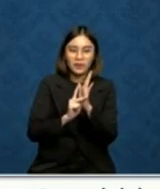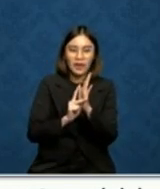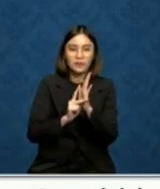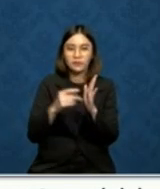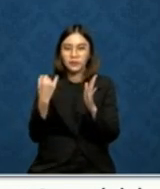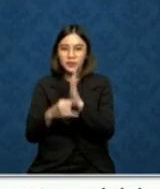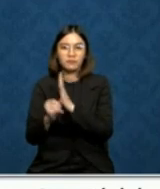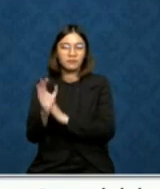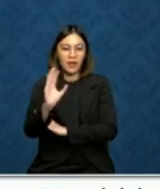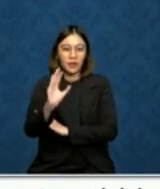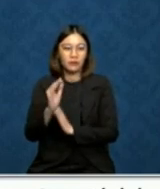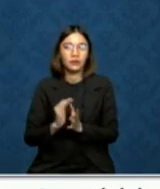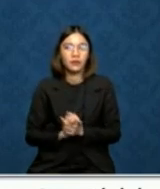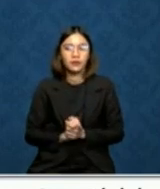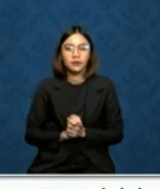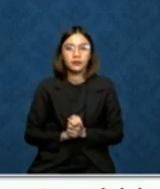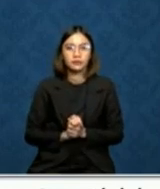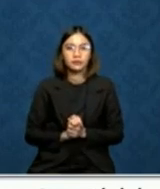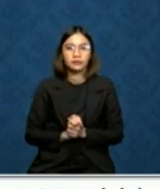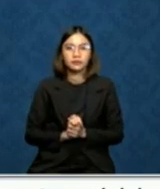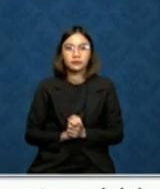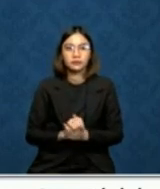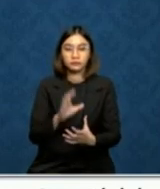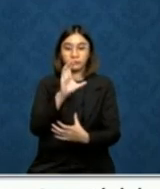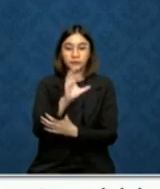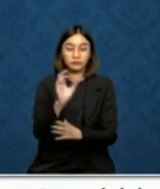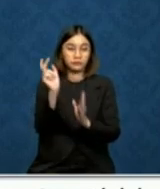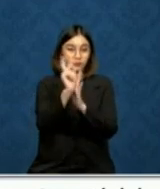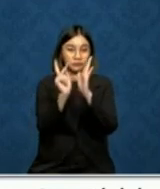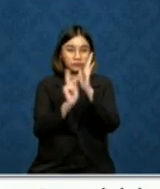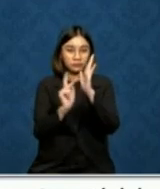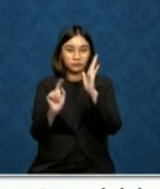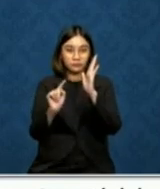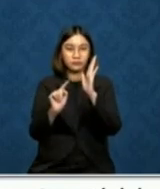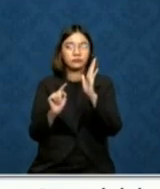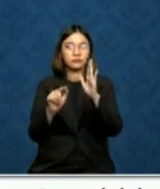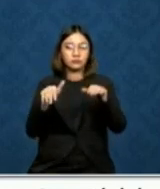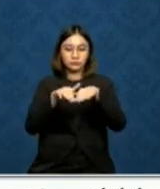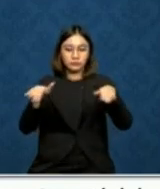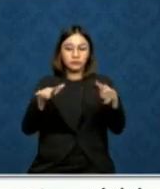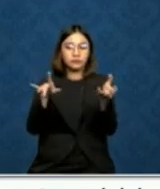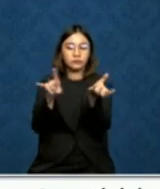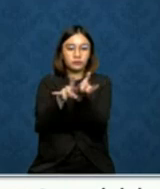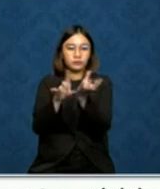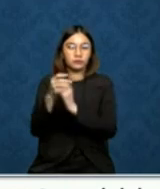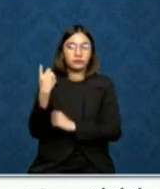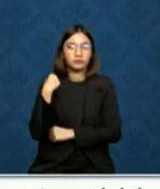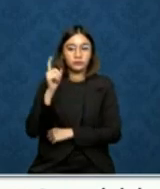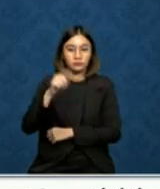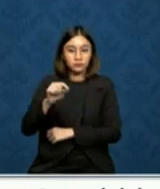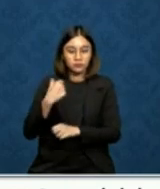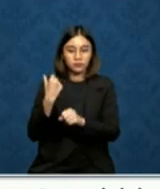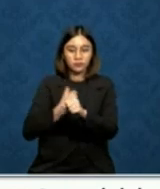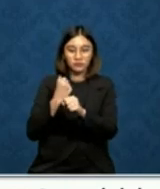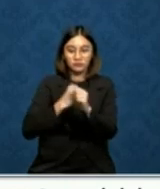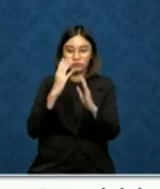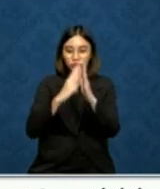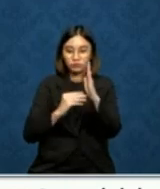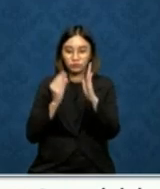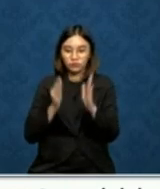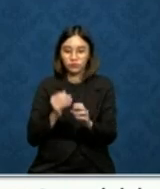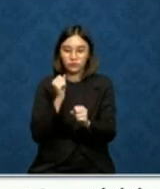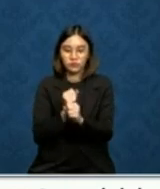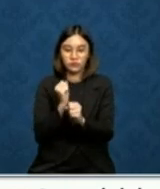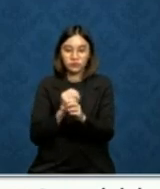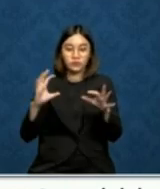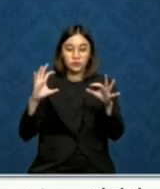ที่ผิดการบังคับใช้กฎหมายให้มีประสิทธิภาพควรมีการฝึกอบรมเจ้าหน้าที่ที่เกี่